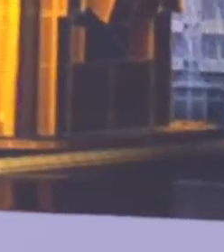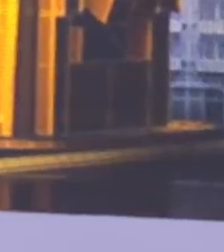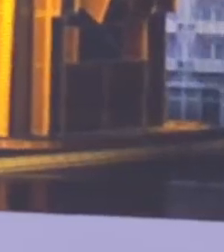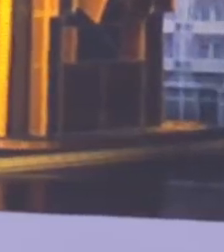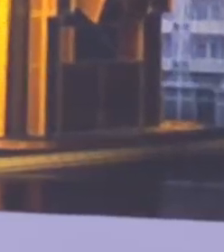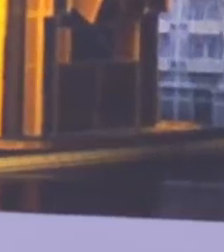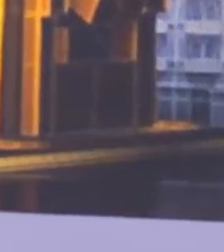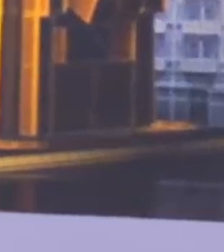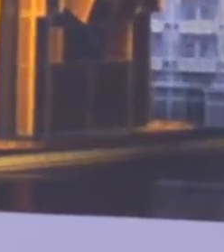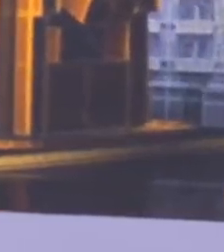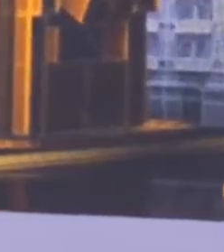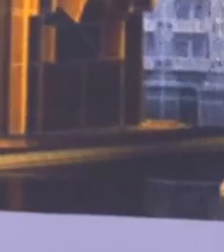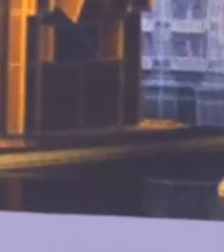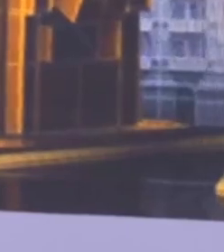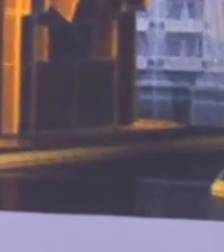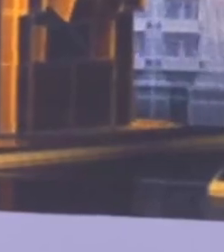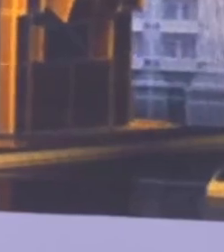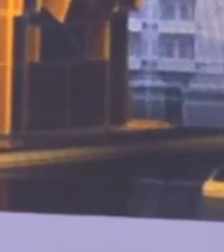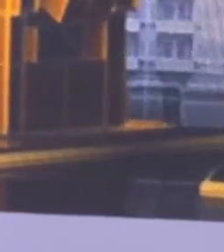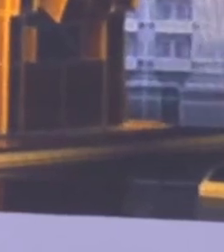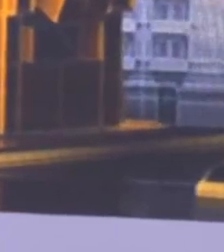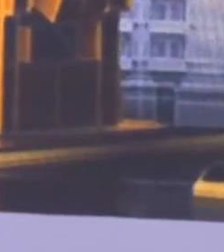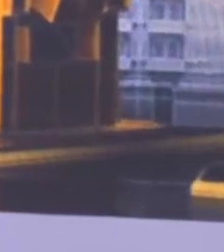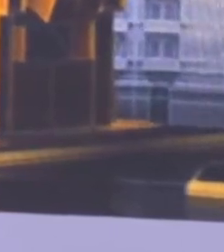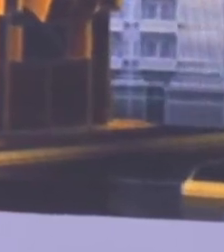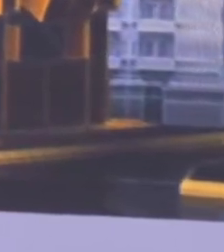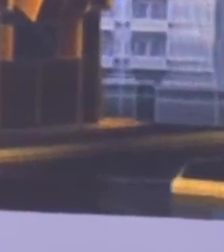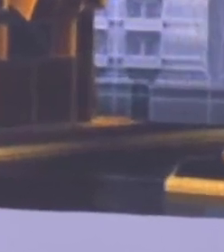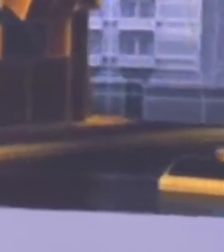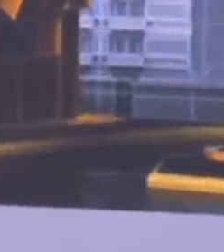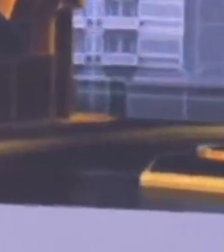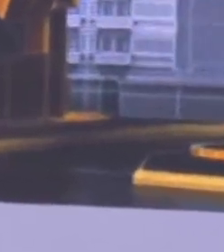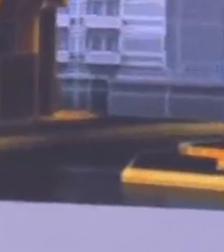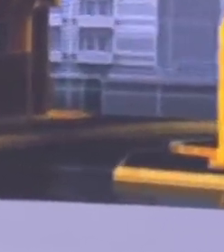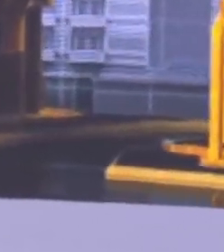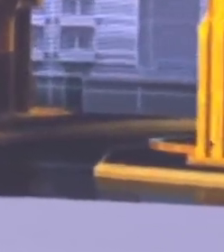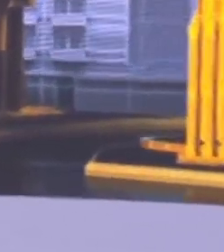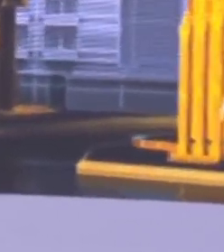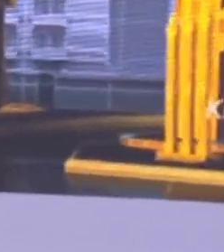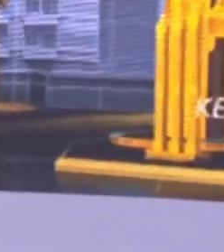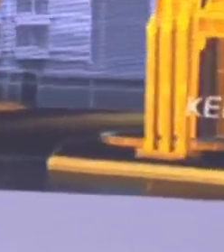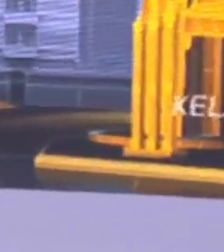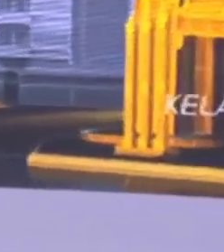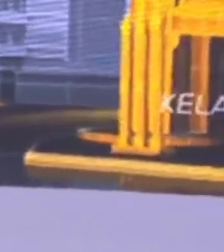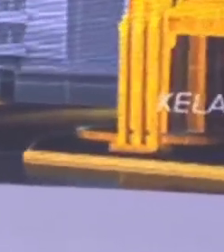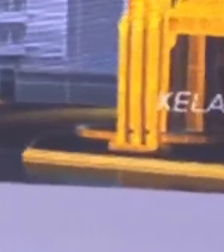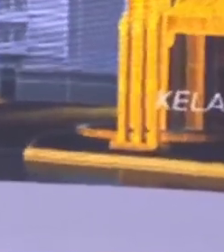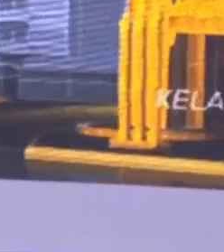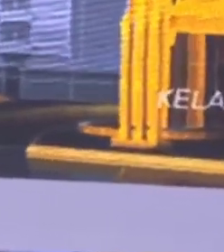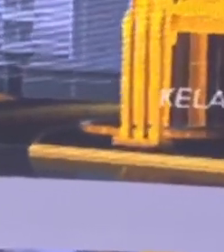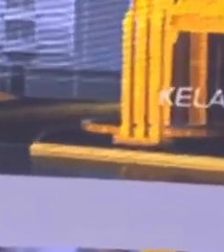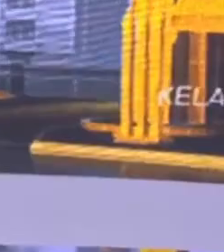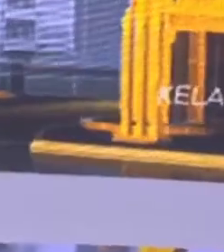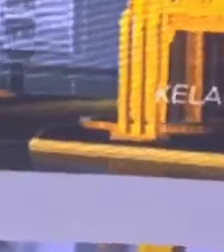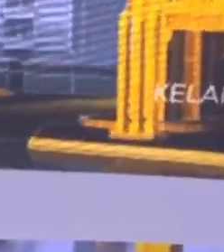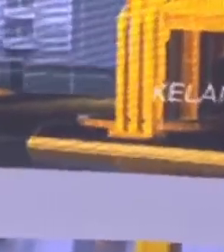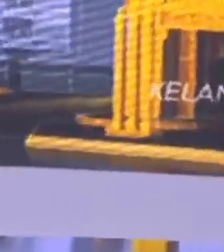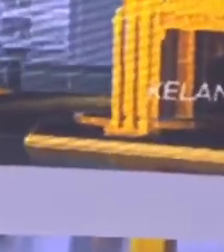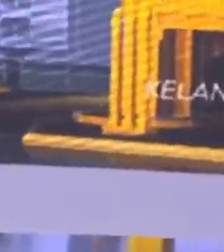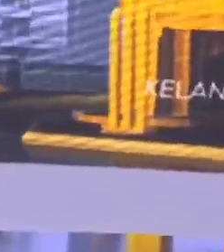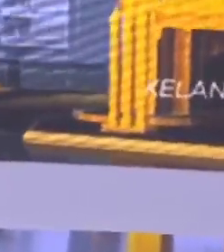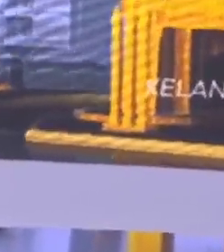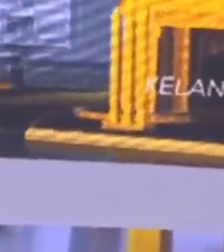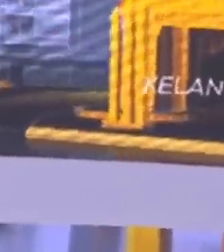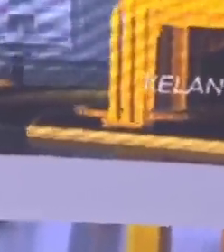Baik saudara, laporan ibu hebat itu tadi mengakhiri berita wilayah petang ini. Terus dapatkan perkembangan sahih sepanjang masa melalui portal